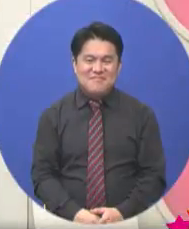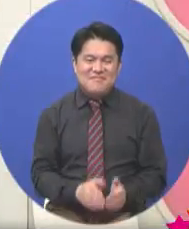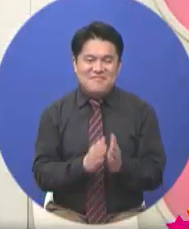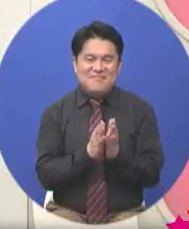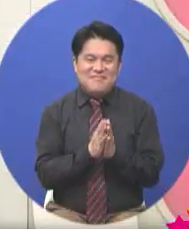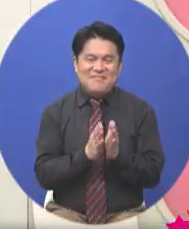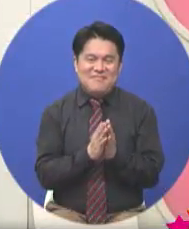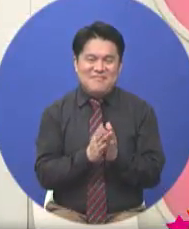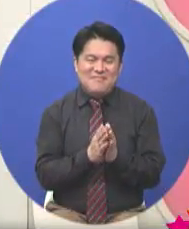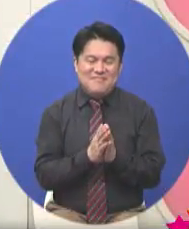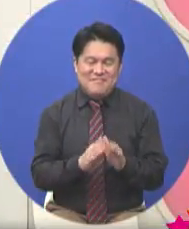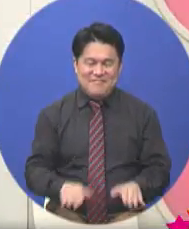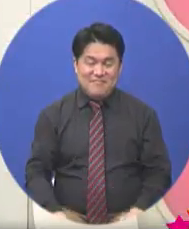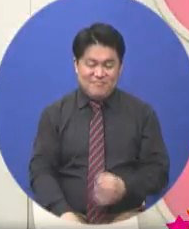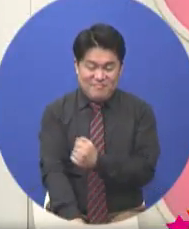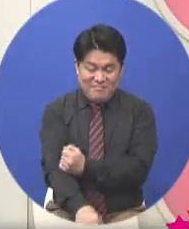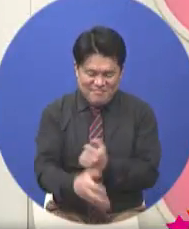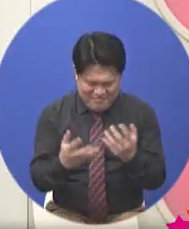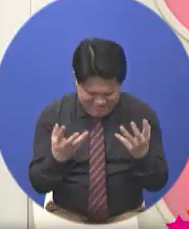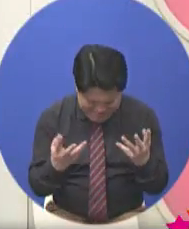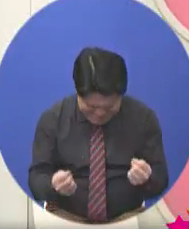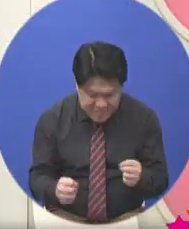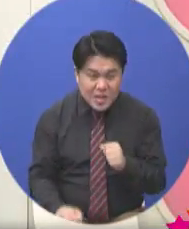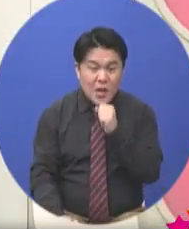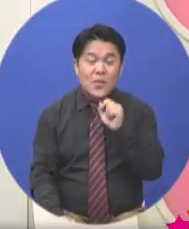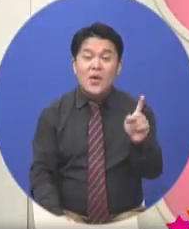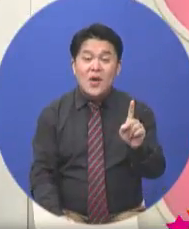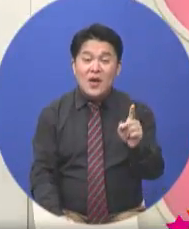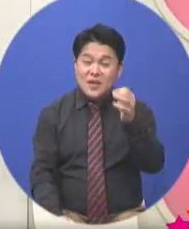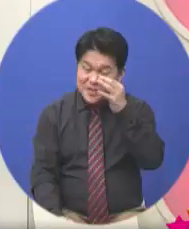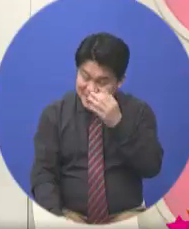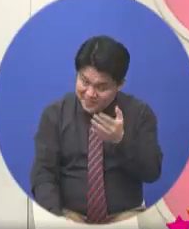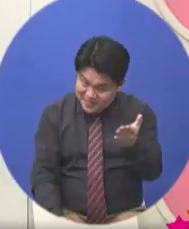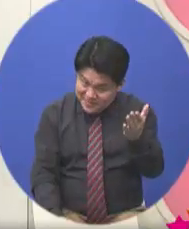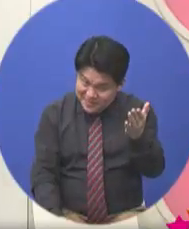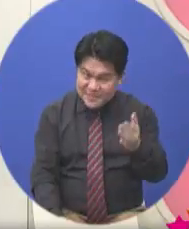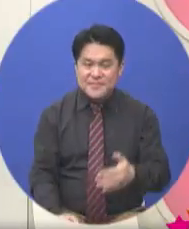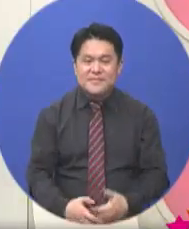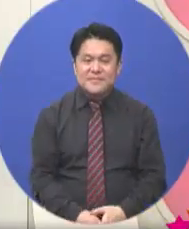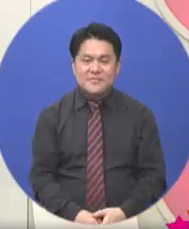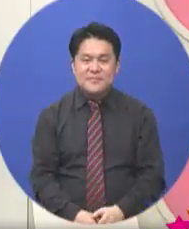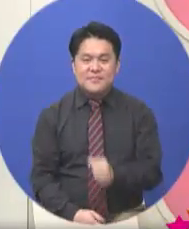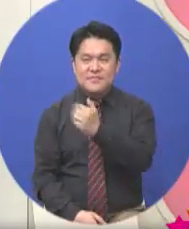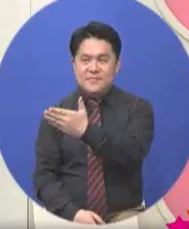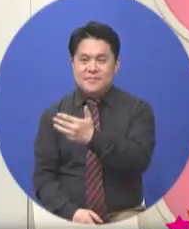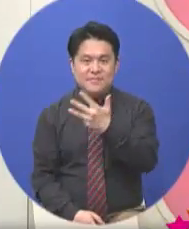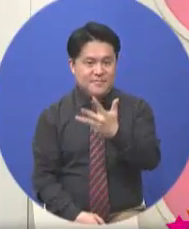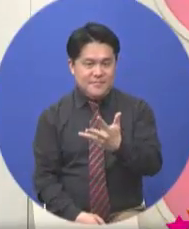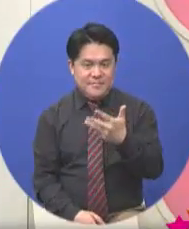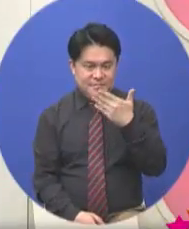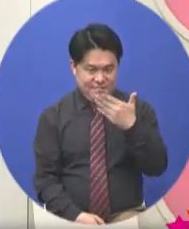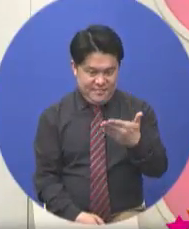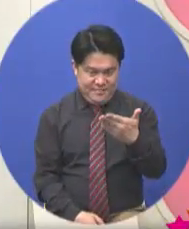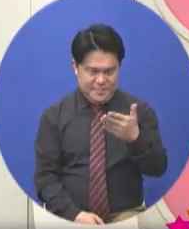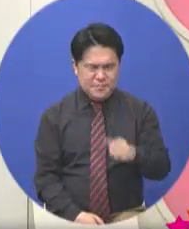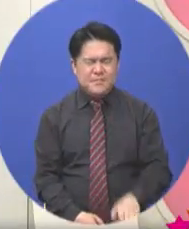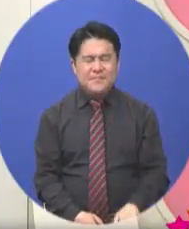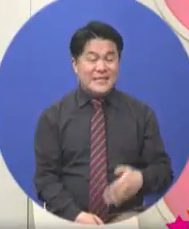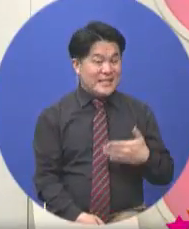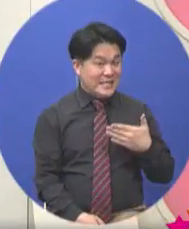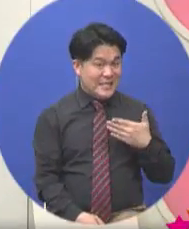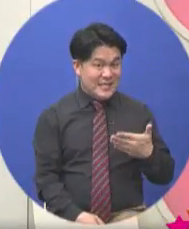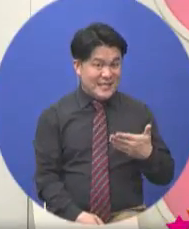네, 아유 수고하셨습니다. 점수 보겠습니다. 네, 점수입니다. 9점, 8점,